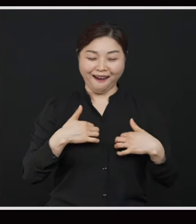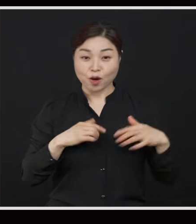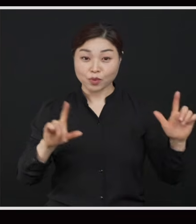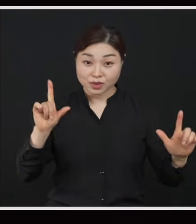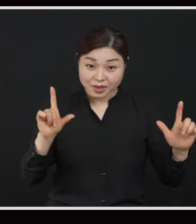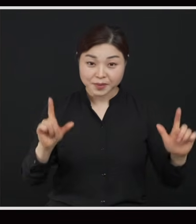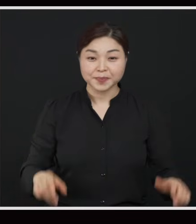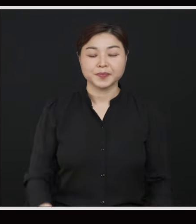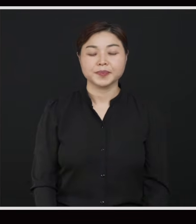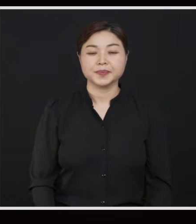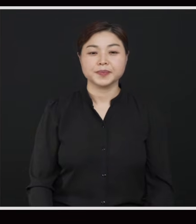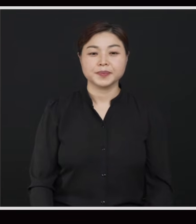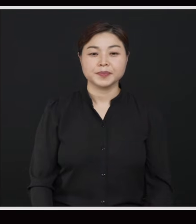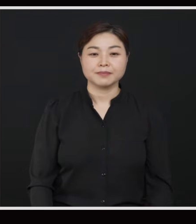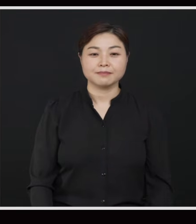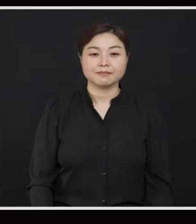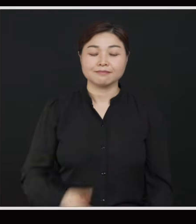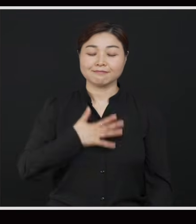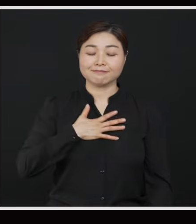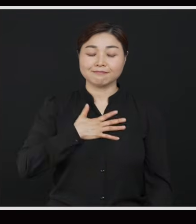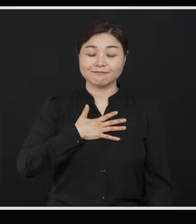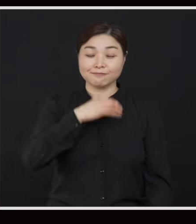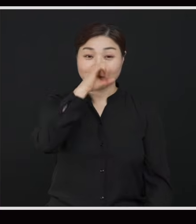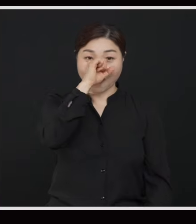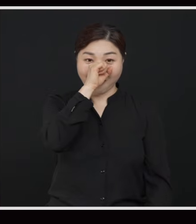사람들이 좋아해요. 그죠?